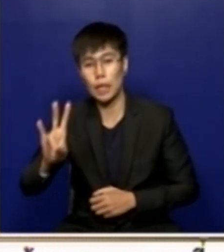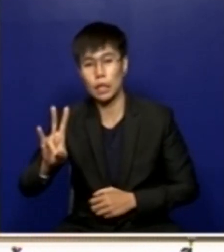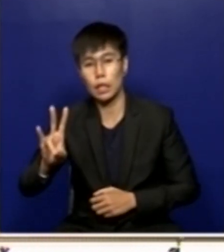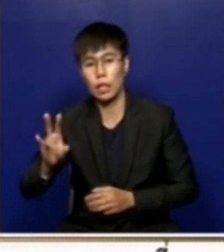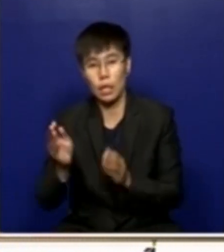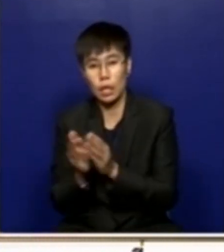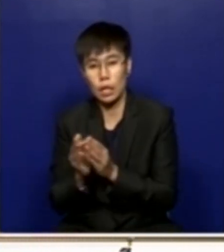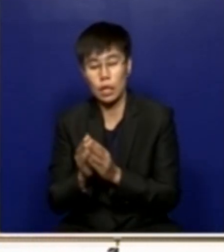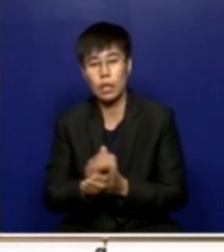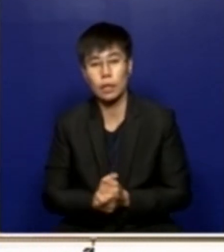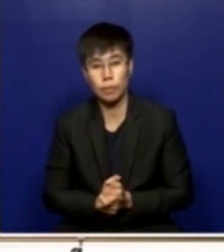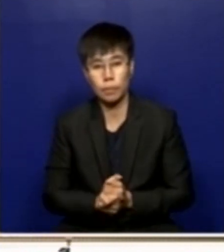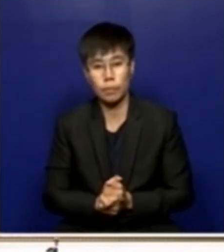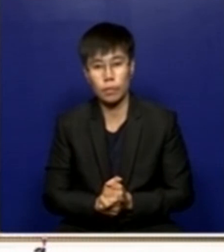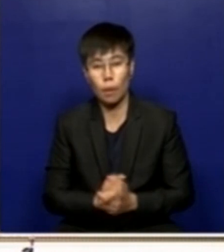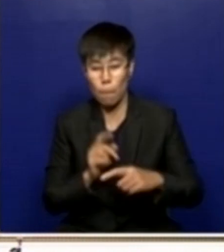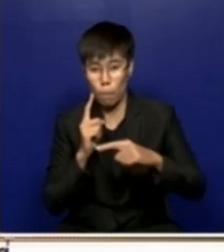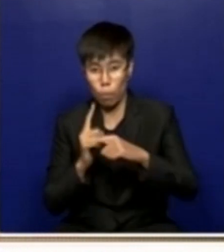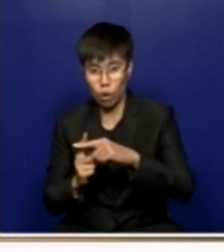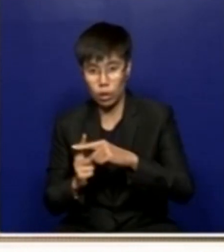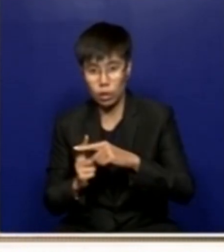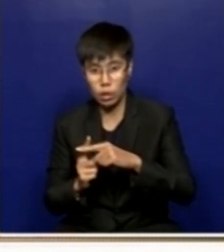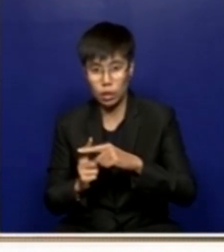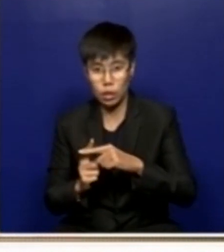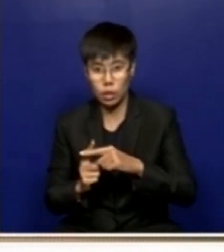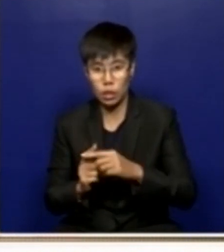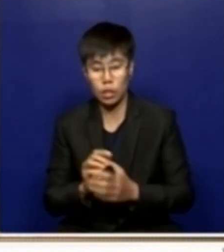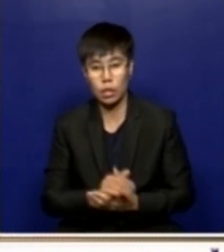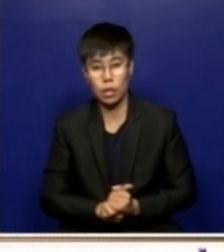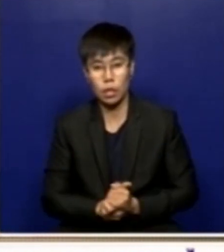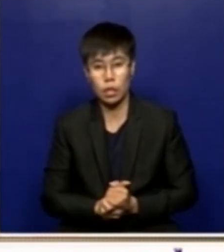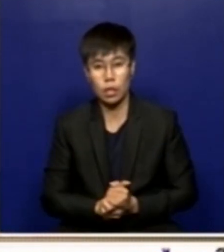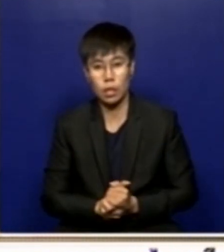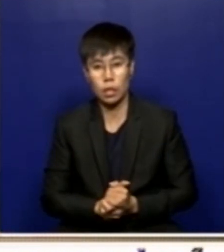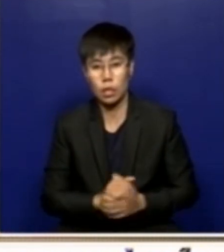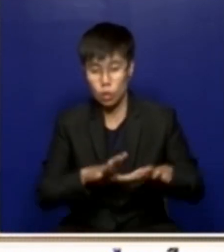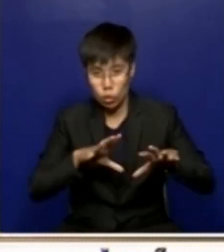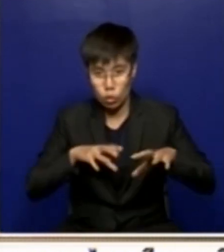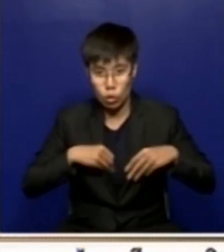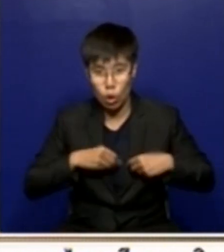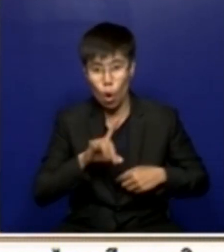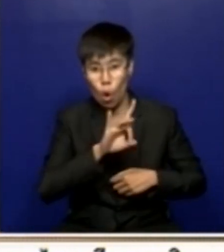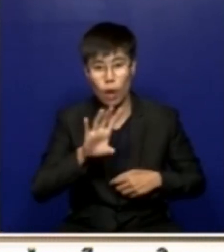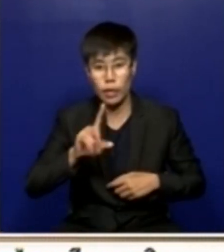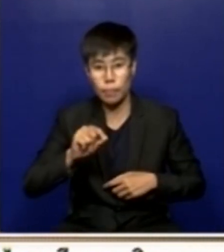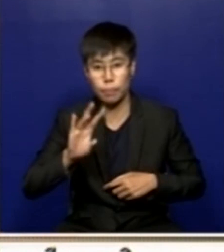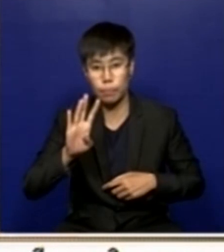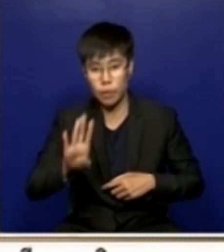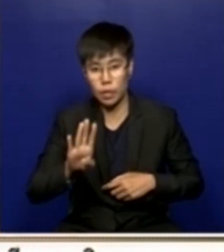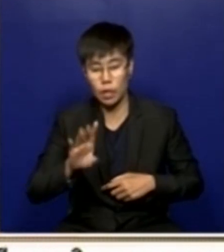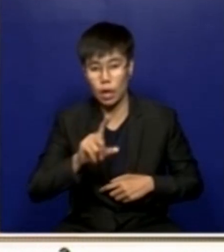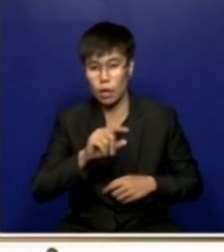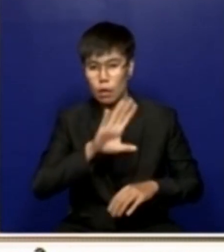ที่ 217เสียงบัวกับซีกไม่เห็นเห็นด้วย 124เสียงก็